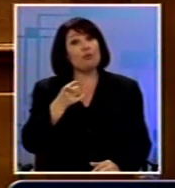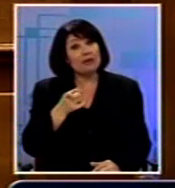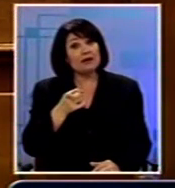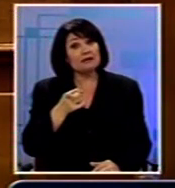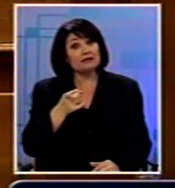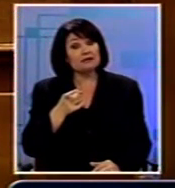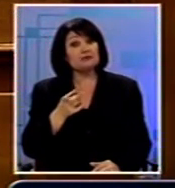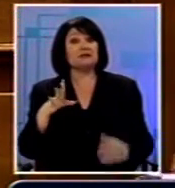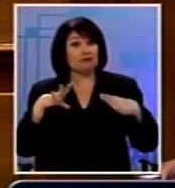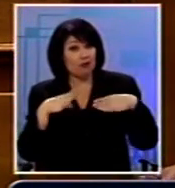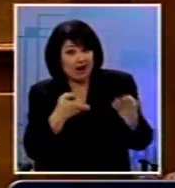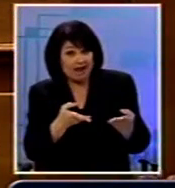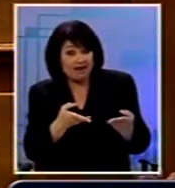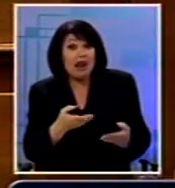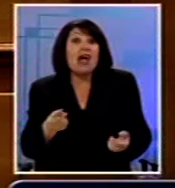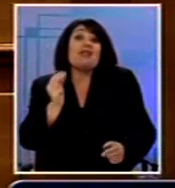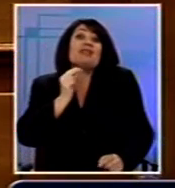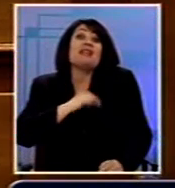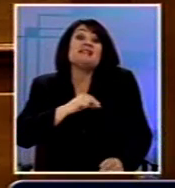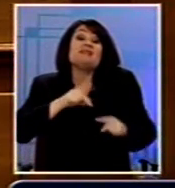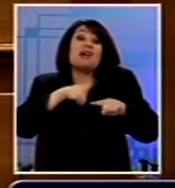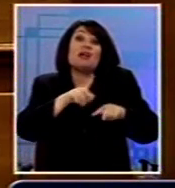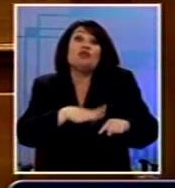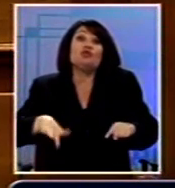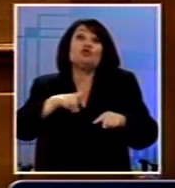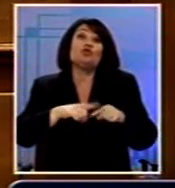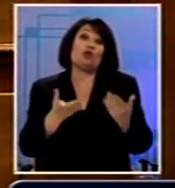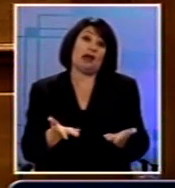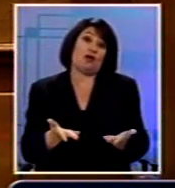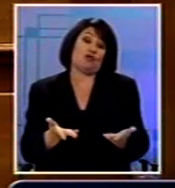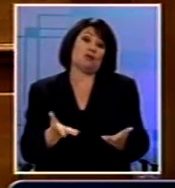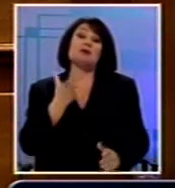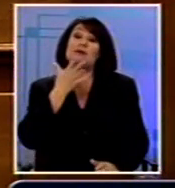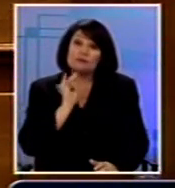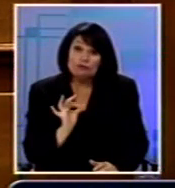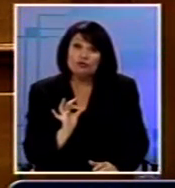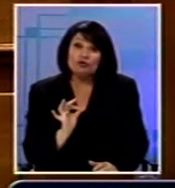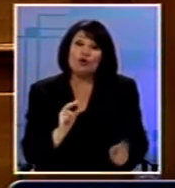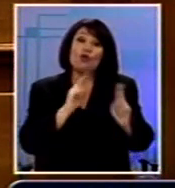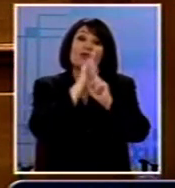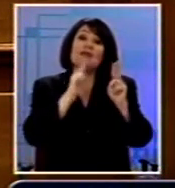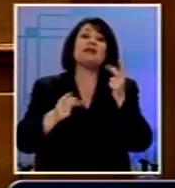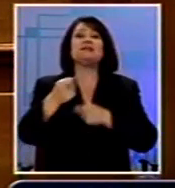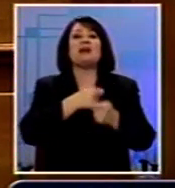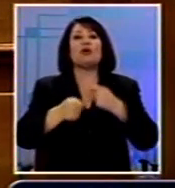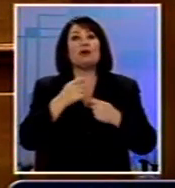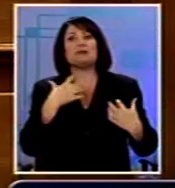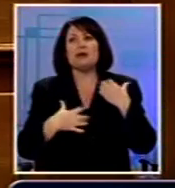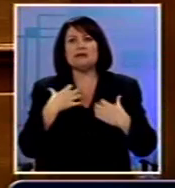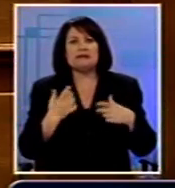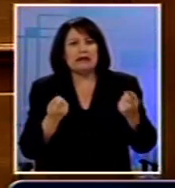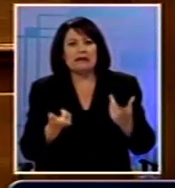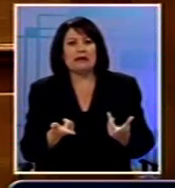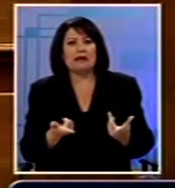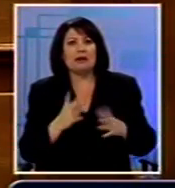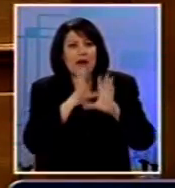Δεν ξέρω, αλλά δεν συμφέρει, σίγουρα δεν συμφέρει τον ελληνικό λαό. Γι' αυτό και οι διεθνείς αγορές ανησύχησαν